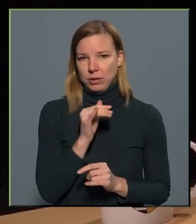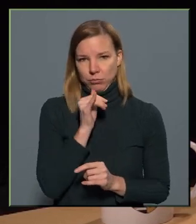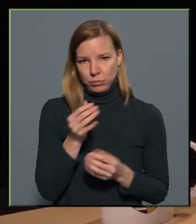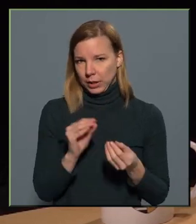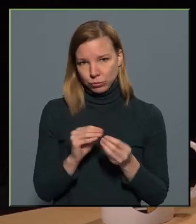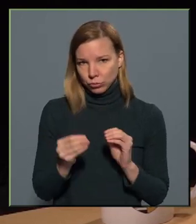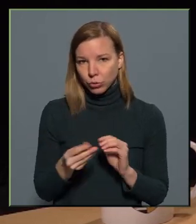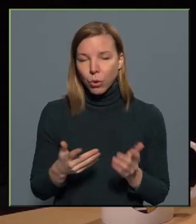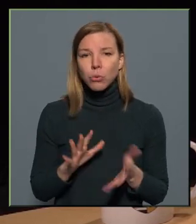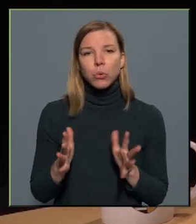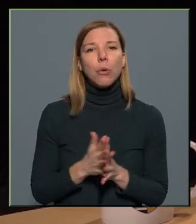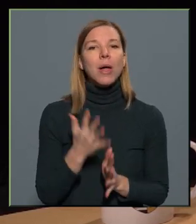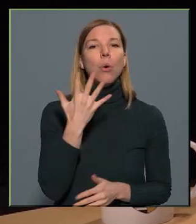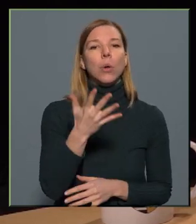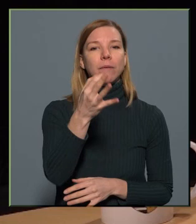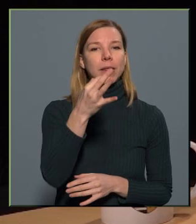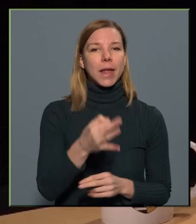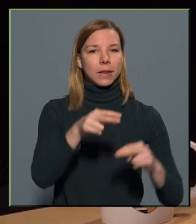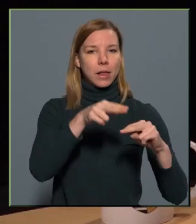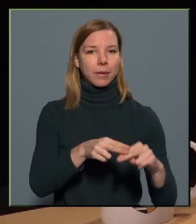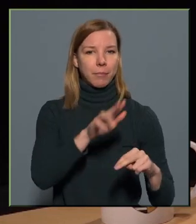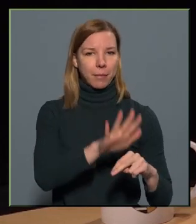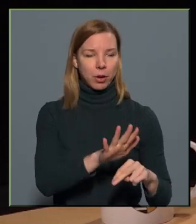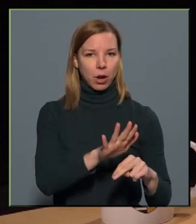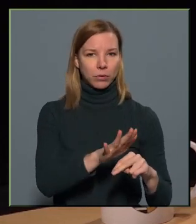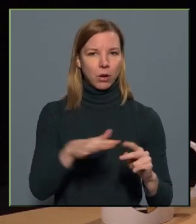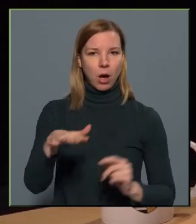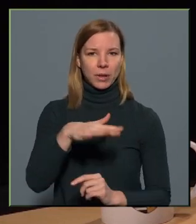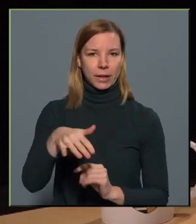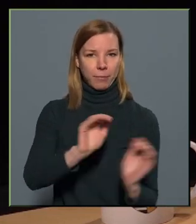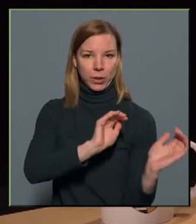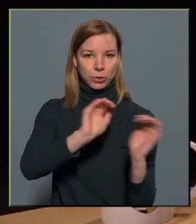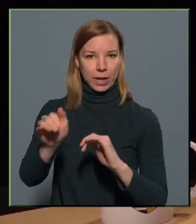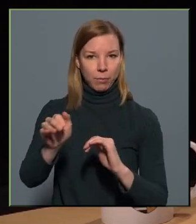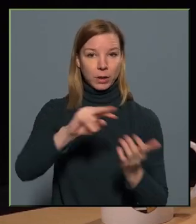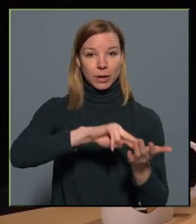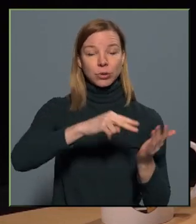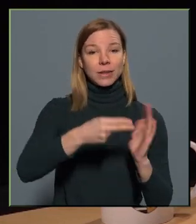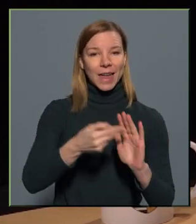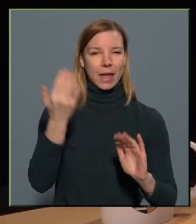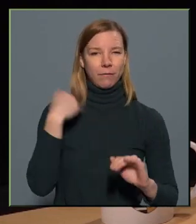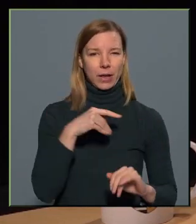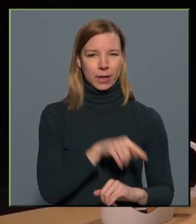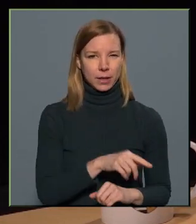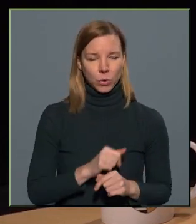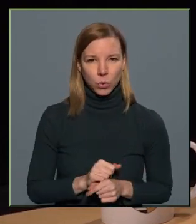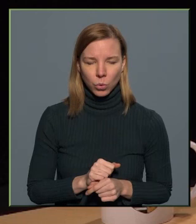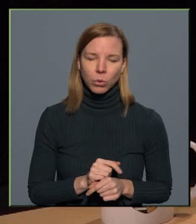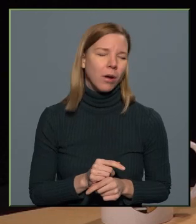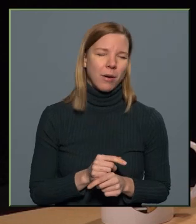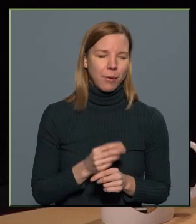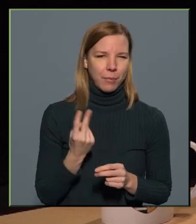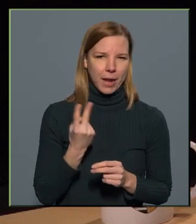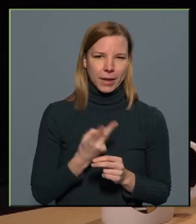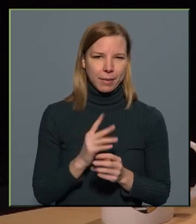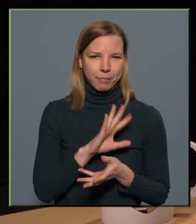közel 50%-a megmaradt annak az összegnek, amit települési támogatásra terveztünk. Persze érzékeljük, hogy nincs minden rendben.